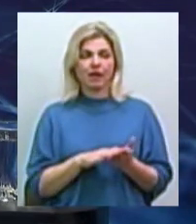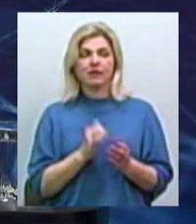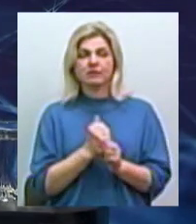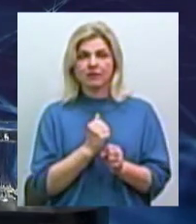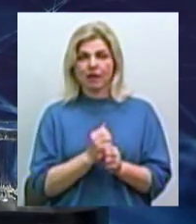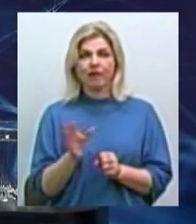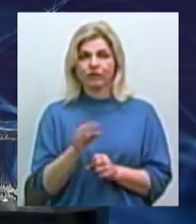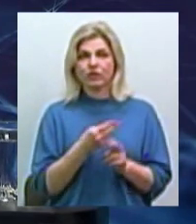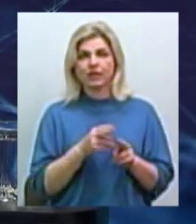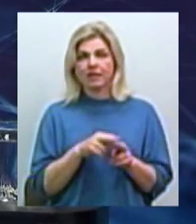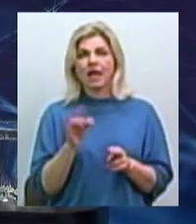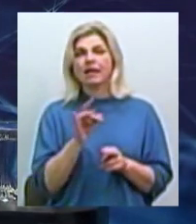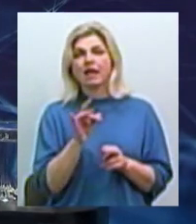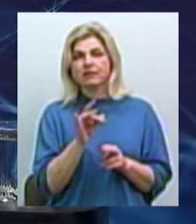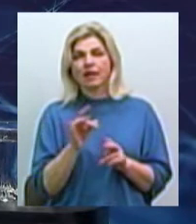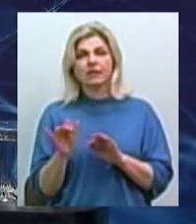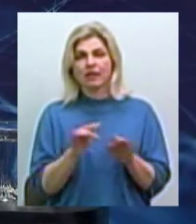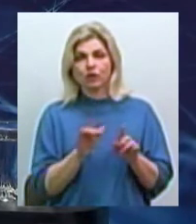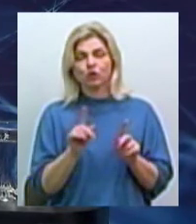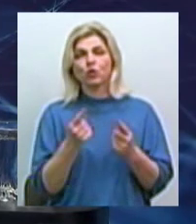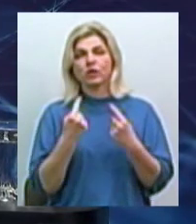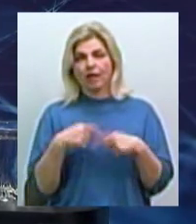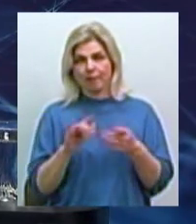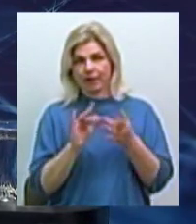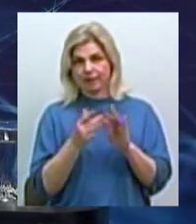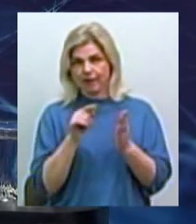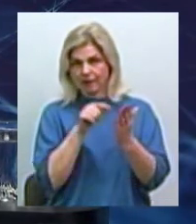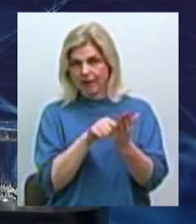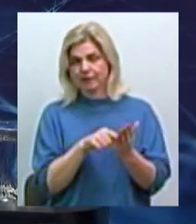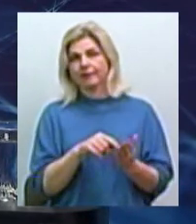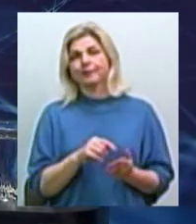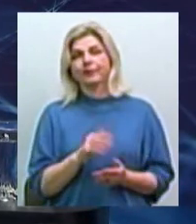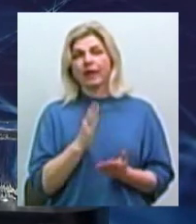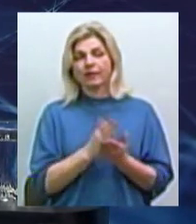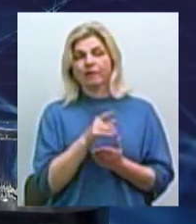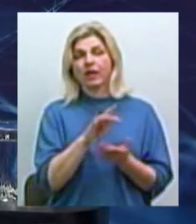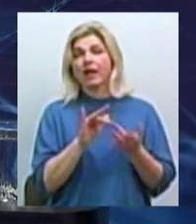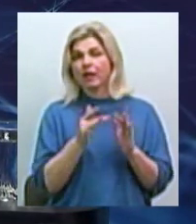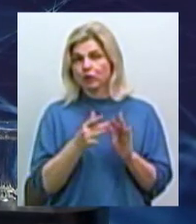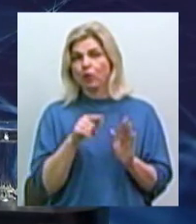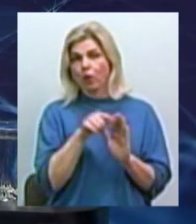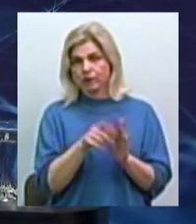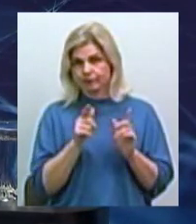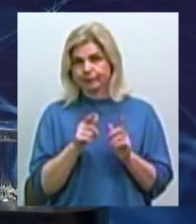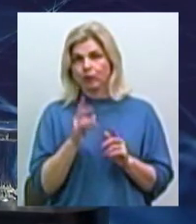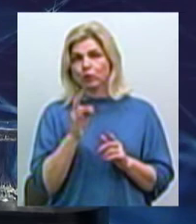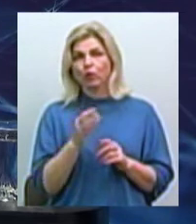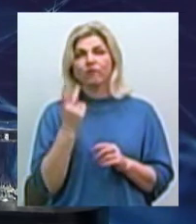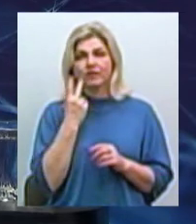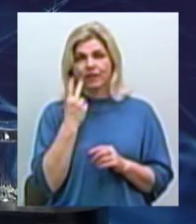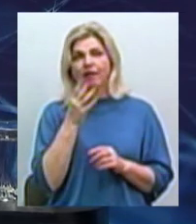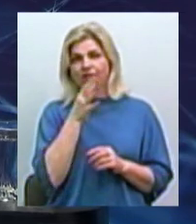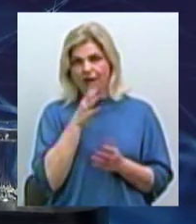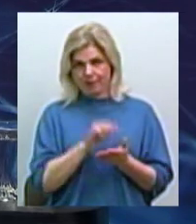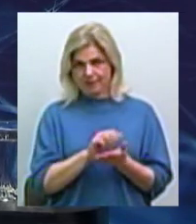ці реєстраційні дії, які потребують, не рознести, хоч є в нас там електронне це все, але це ж все займає